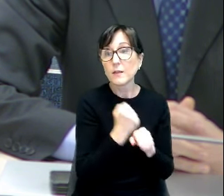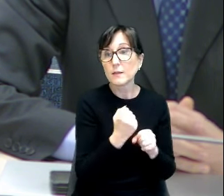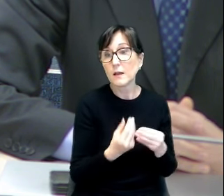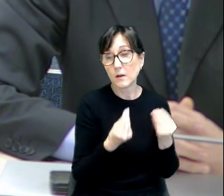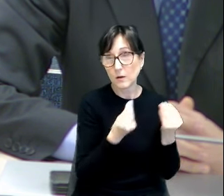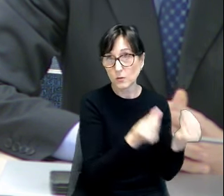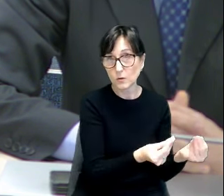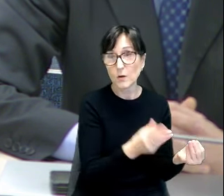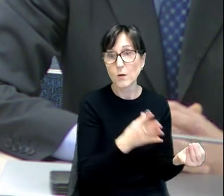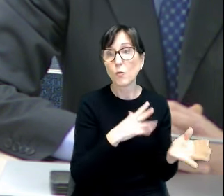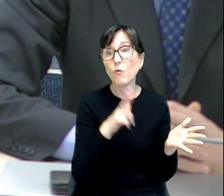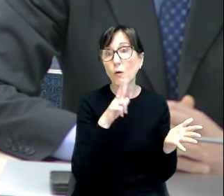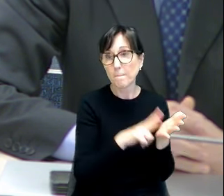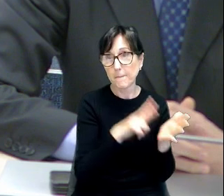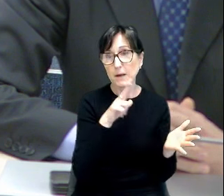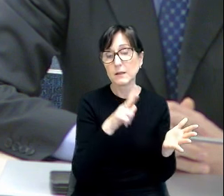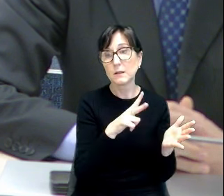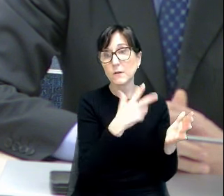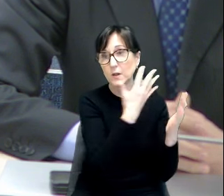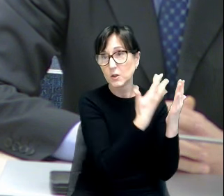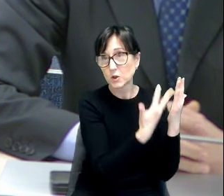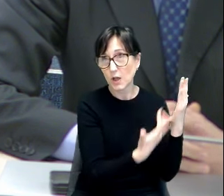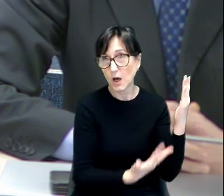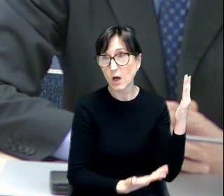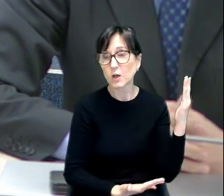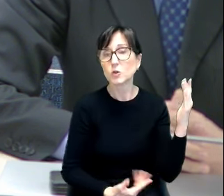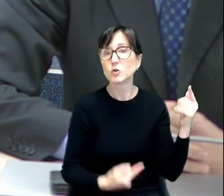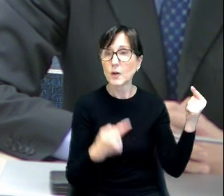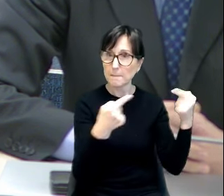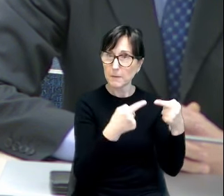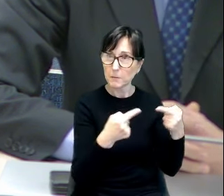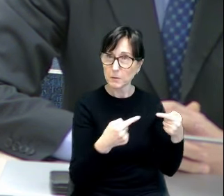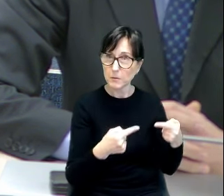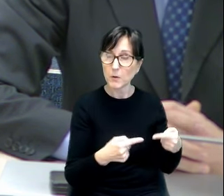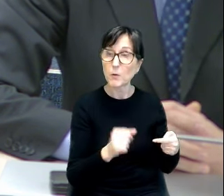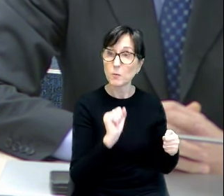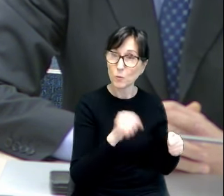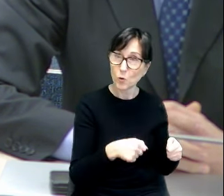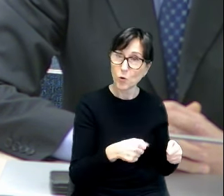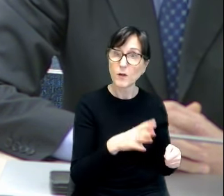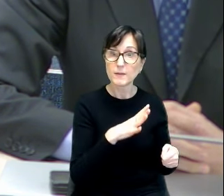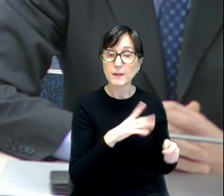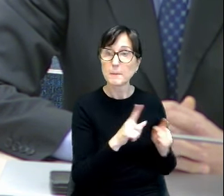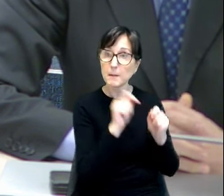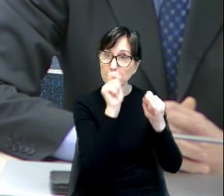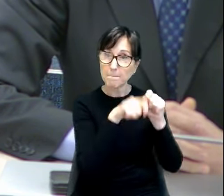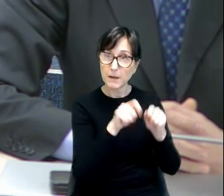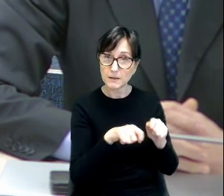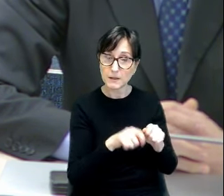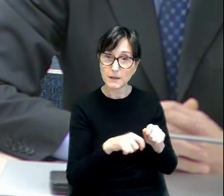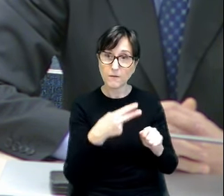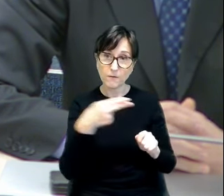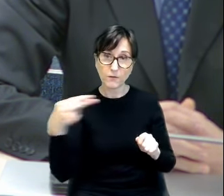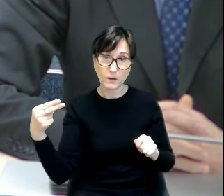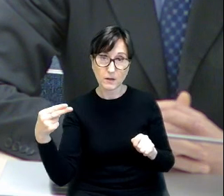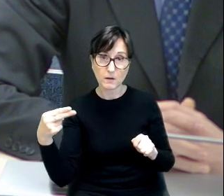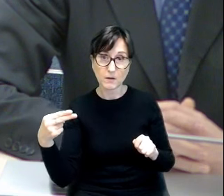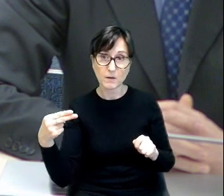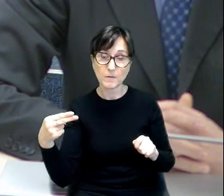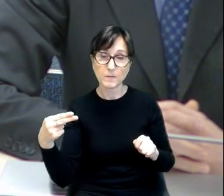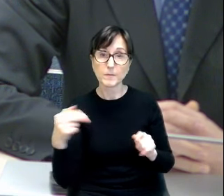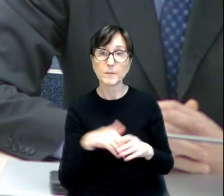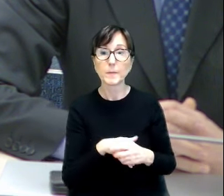sąrašas kriterijų pagal kuriuos savivaldybės turėtų vertinti šitas bendroves tame sąraše ir yra vietinės bendrovės